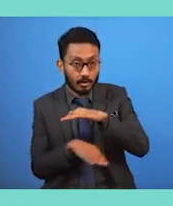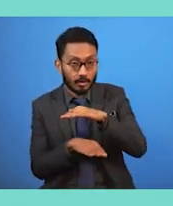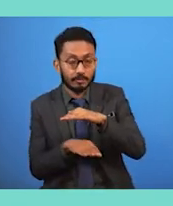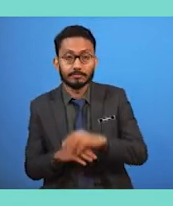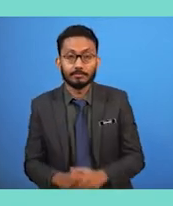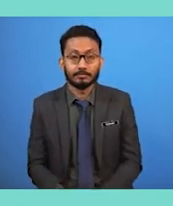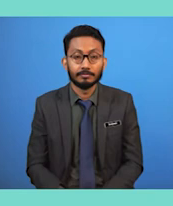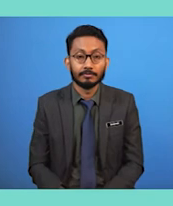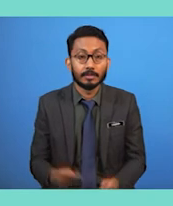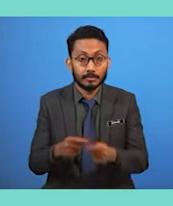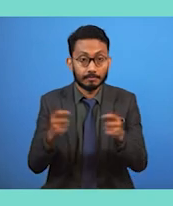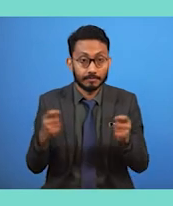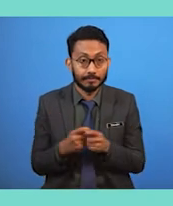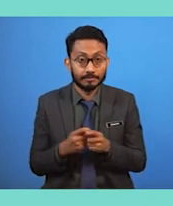tangki.